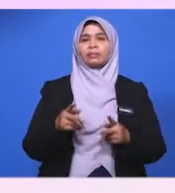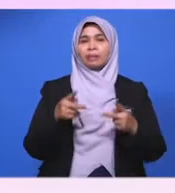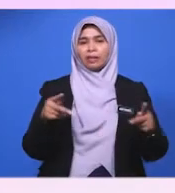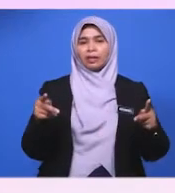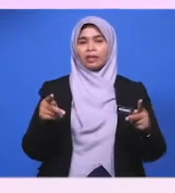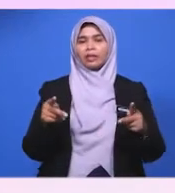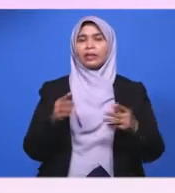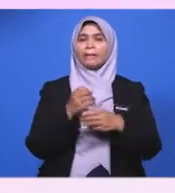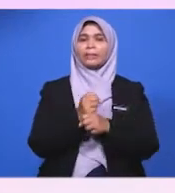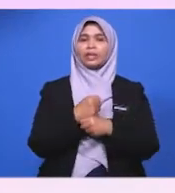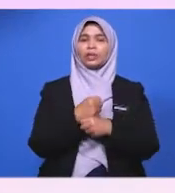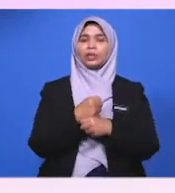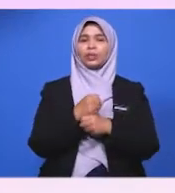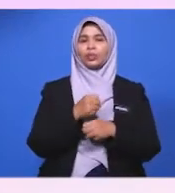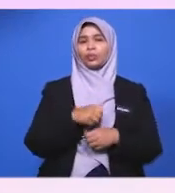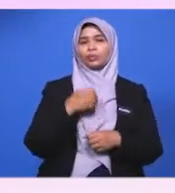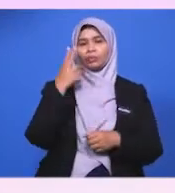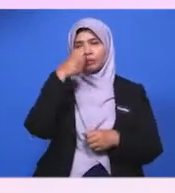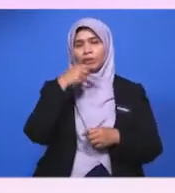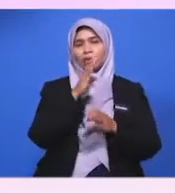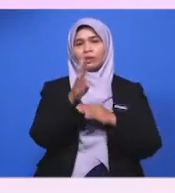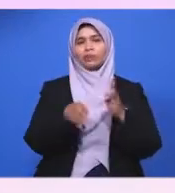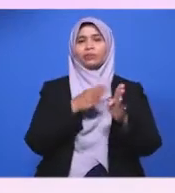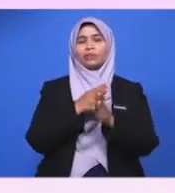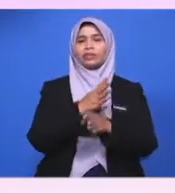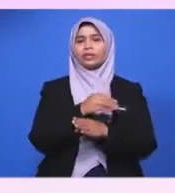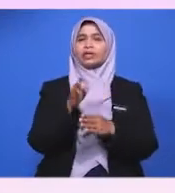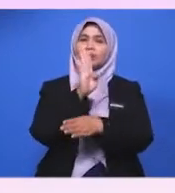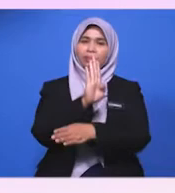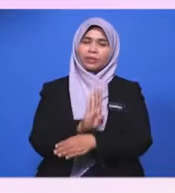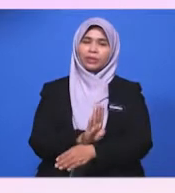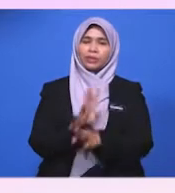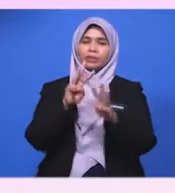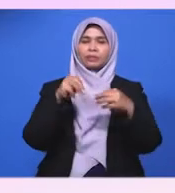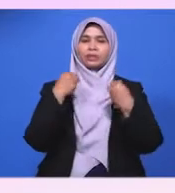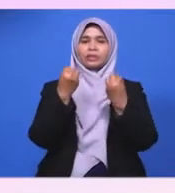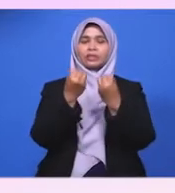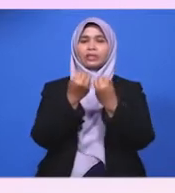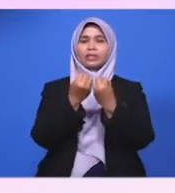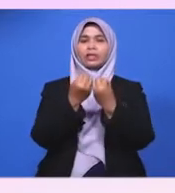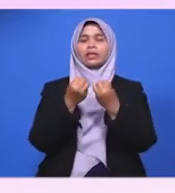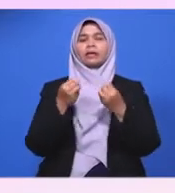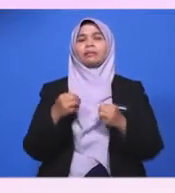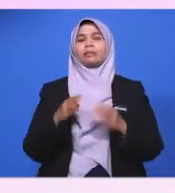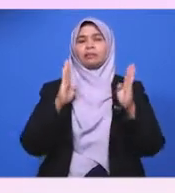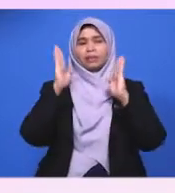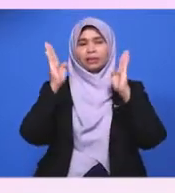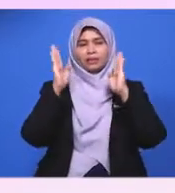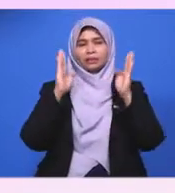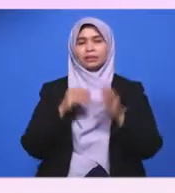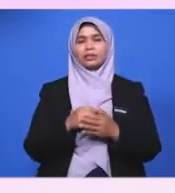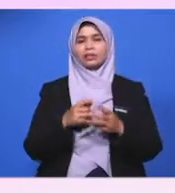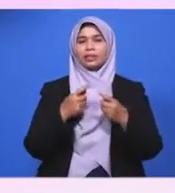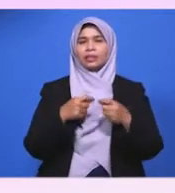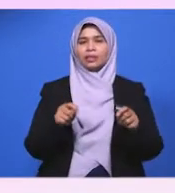Kepelbagaian bentuk muka bumi dan budaya masyarakat majmuk yang unik